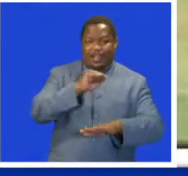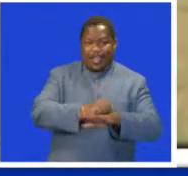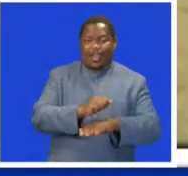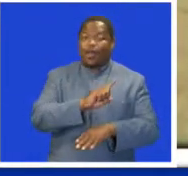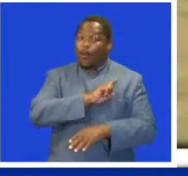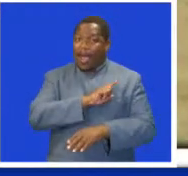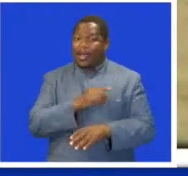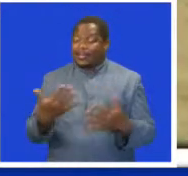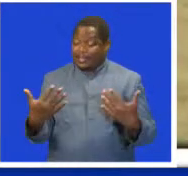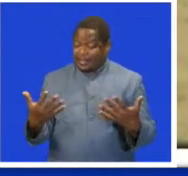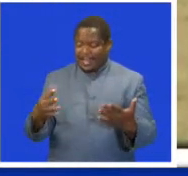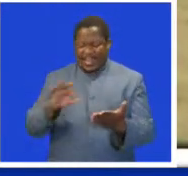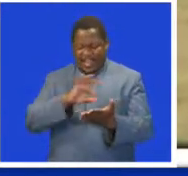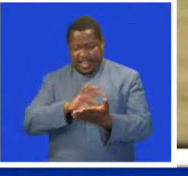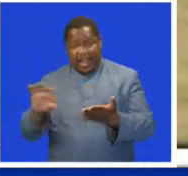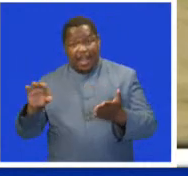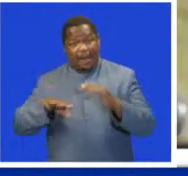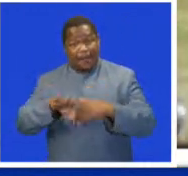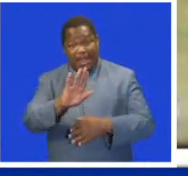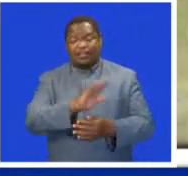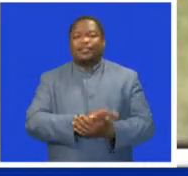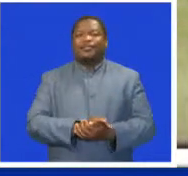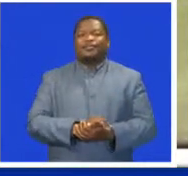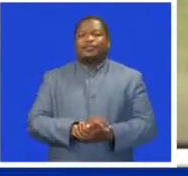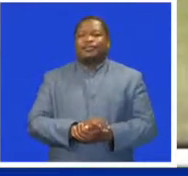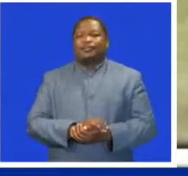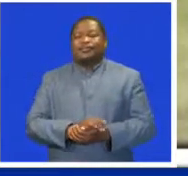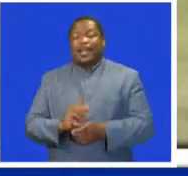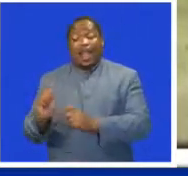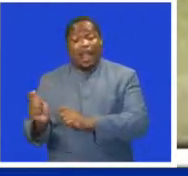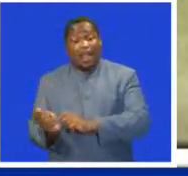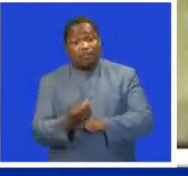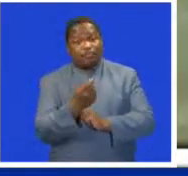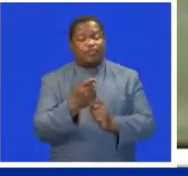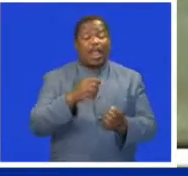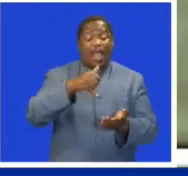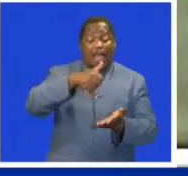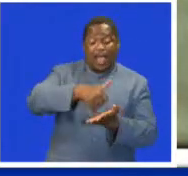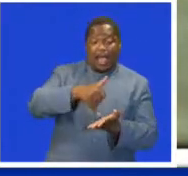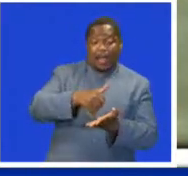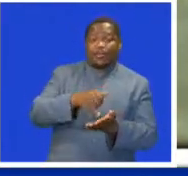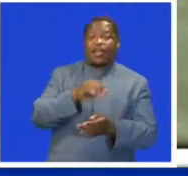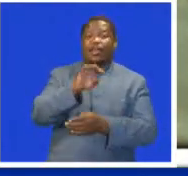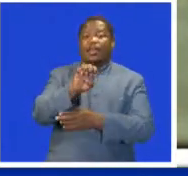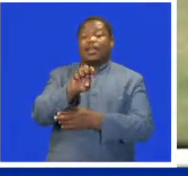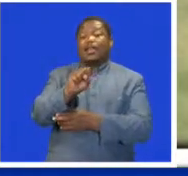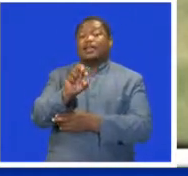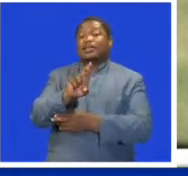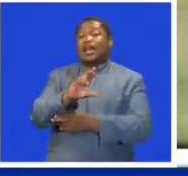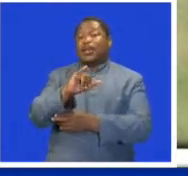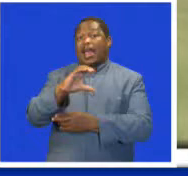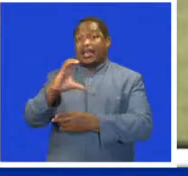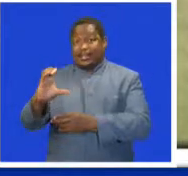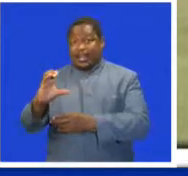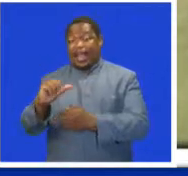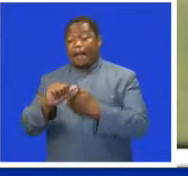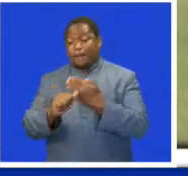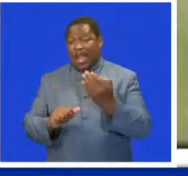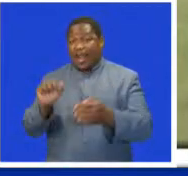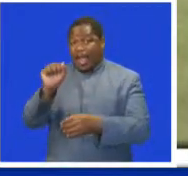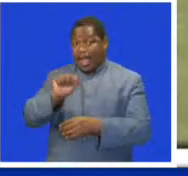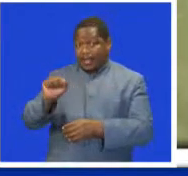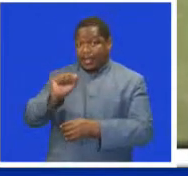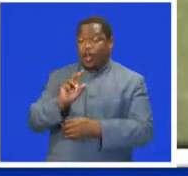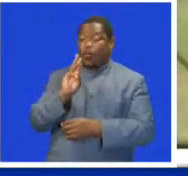times. Indebe ye Eswatini Rural Insurance Corporation monthly mark yenyanga yengci kubhekeke ukuthi icale masinyane kule